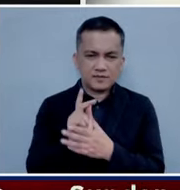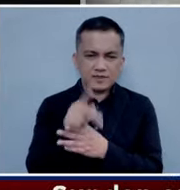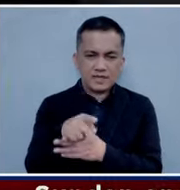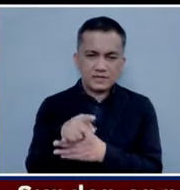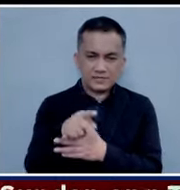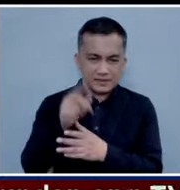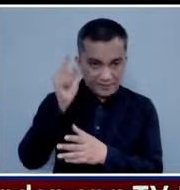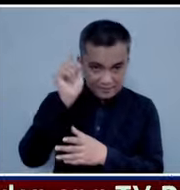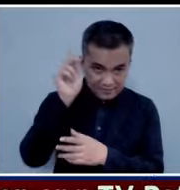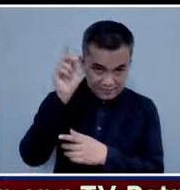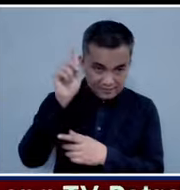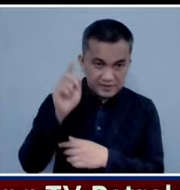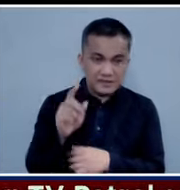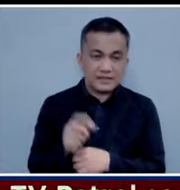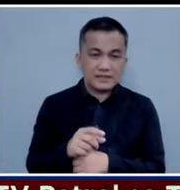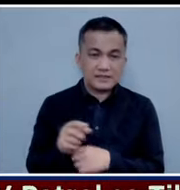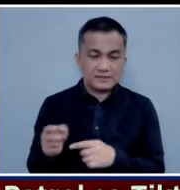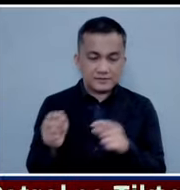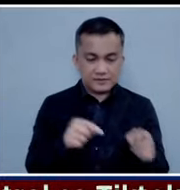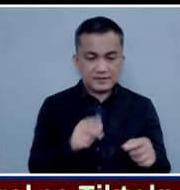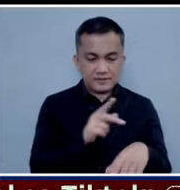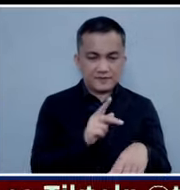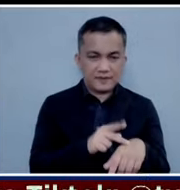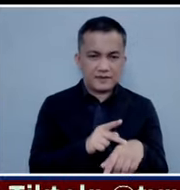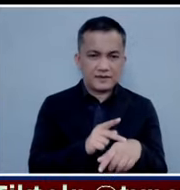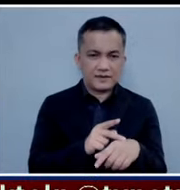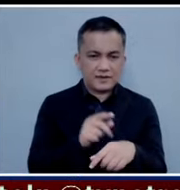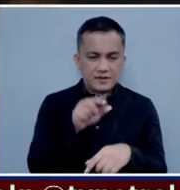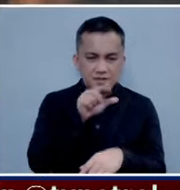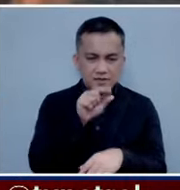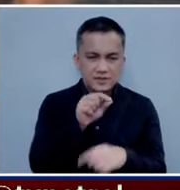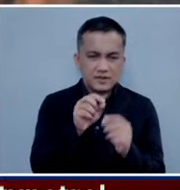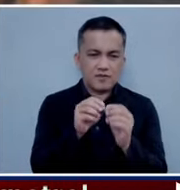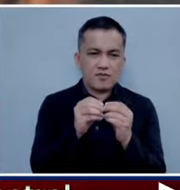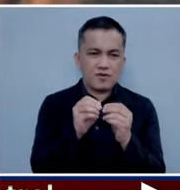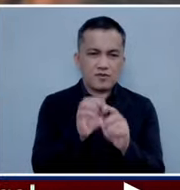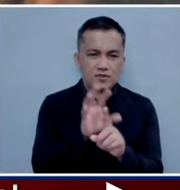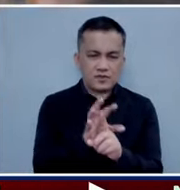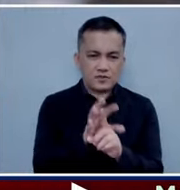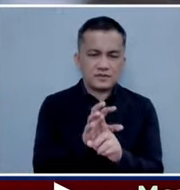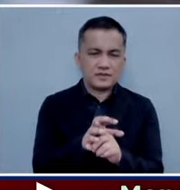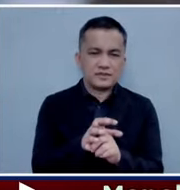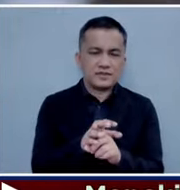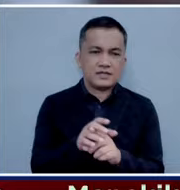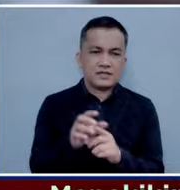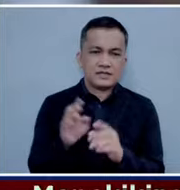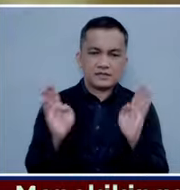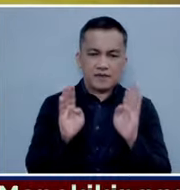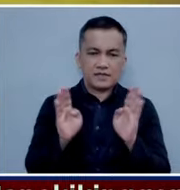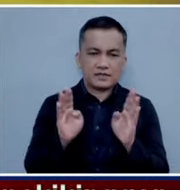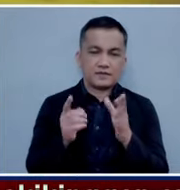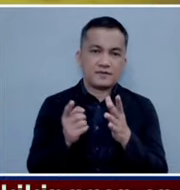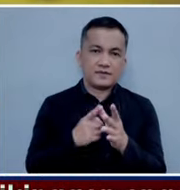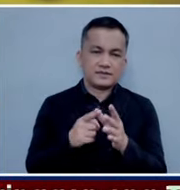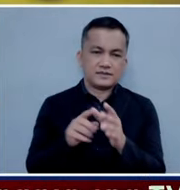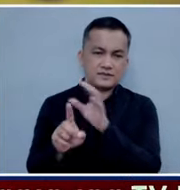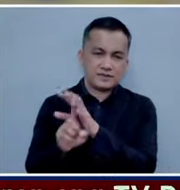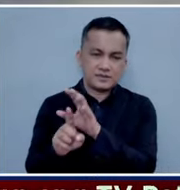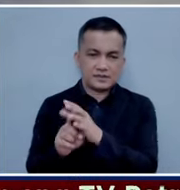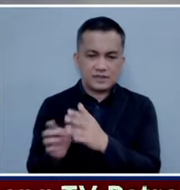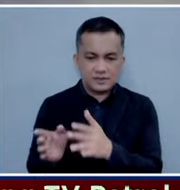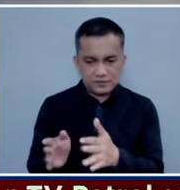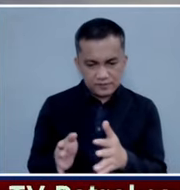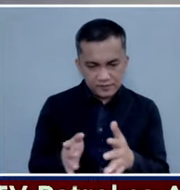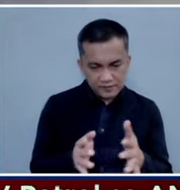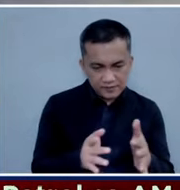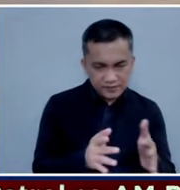bunbunan. Dito naman sa Pilipinas, bibe ang mas bumida at sa Baguio ito unang sumikat. Hanggang sa pumatok na